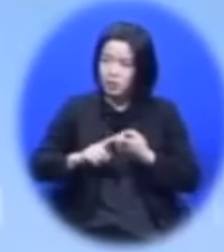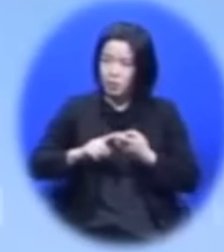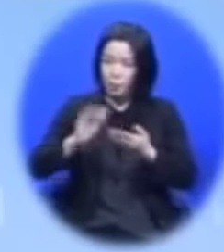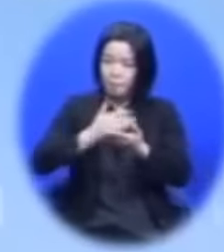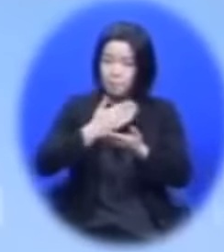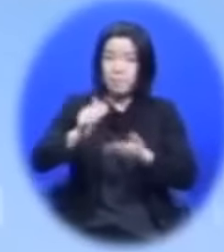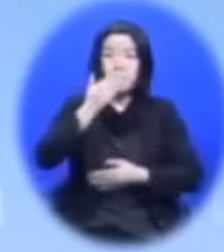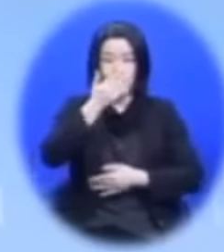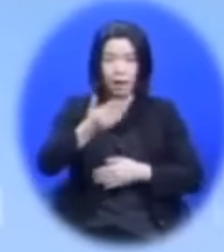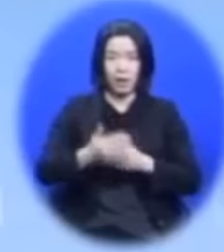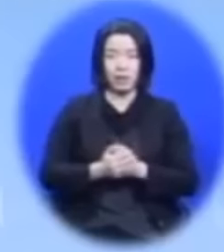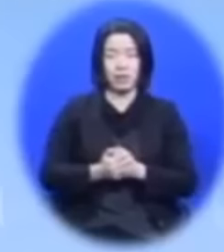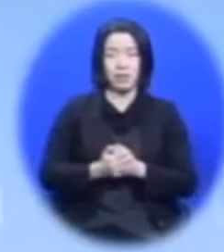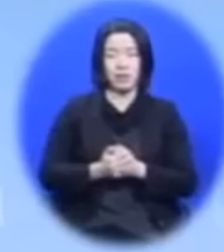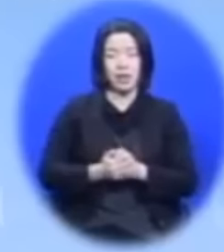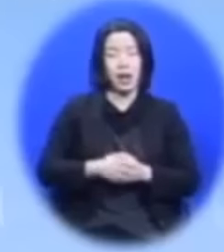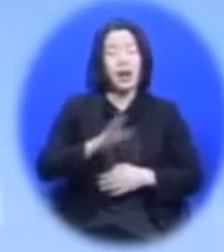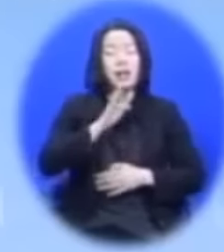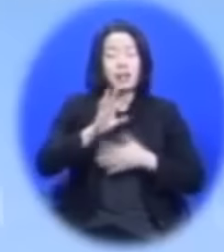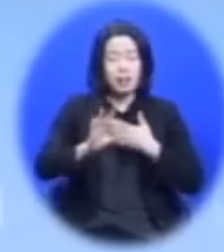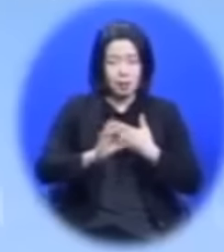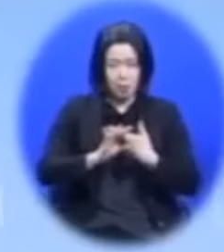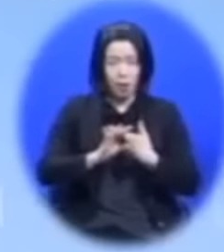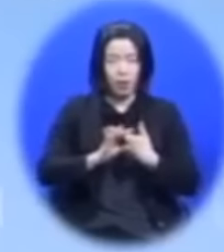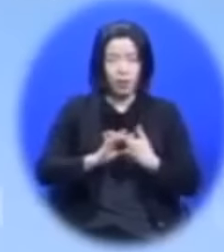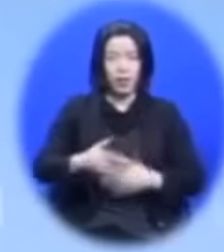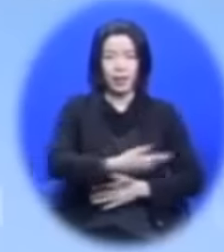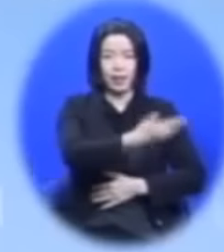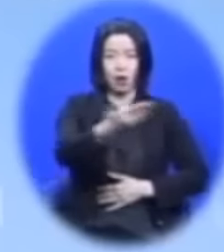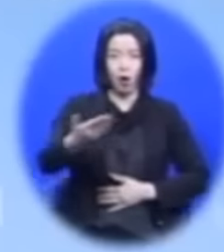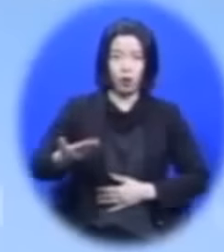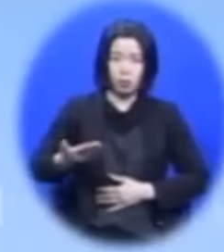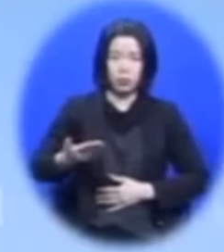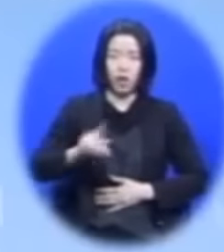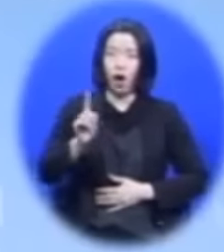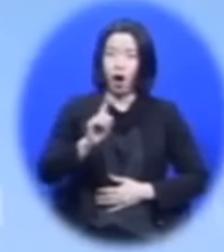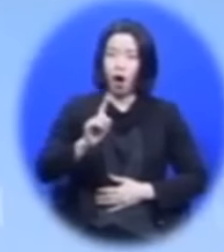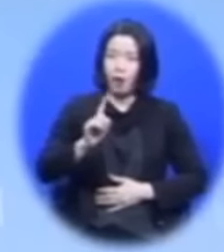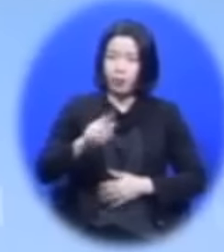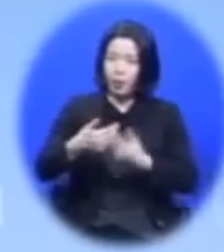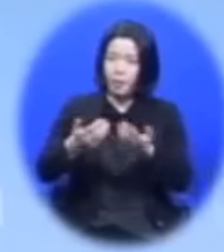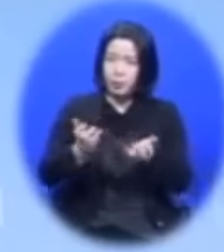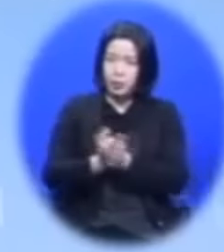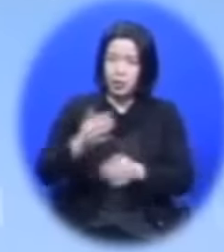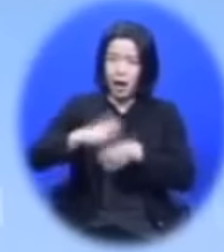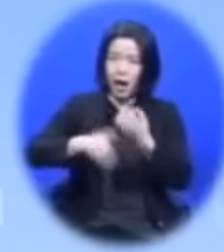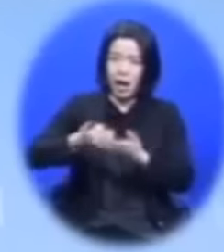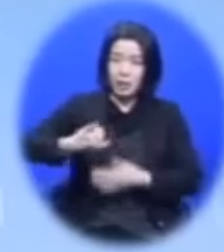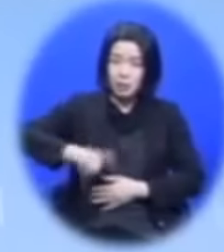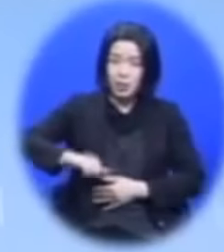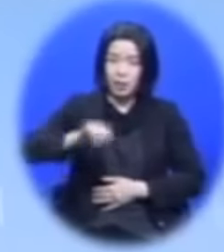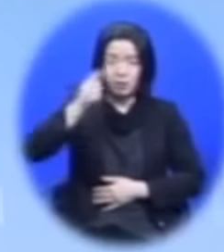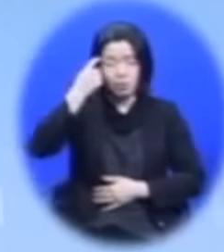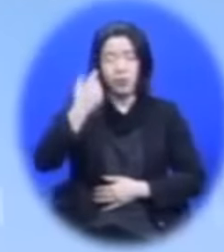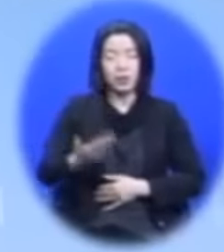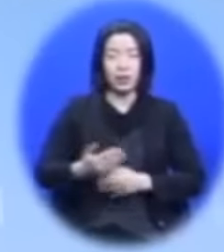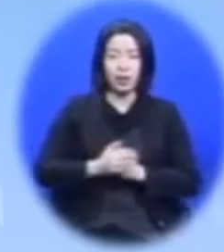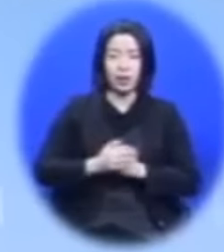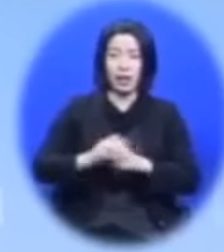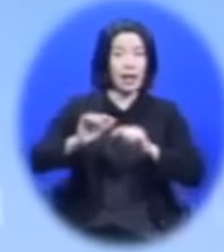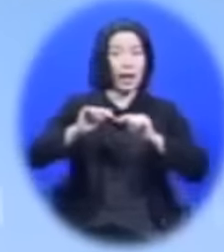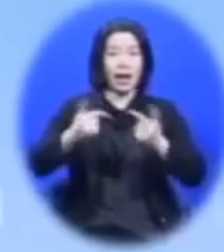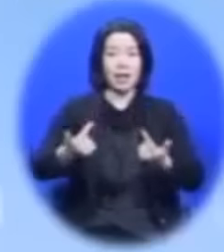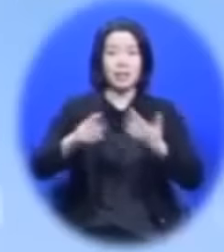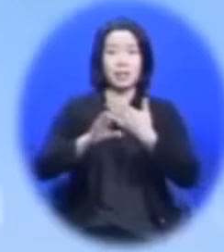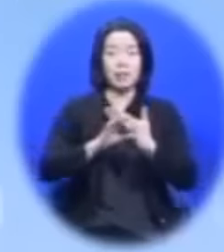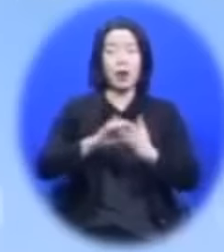거예요. 자, 그렇다면 여러분은 어떤 점에서 하나님의 자녀입니까? 아니라고